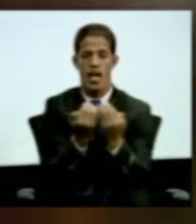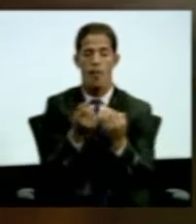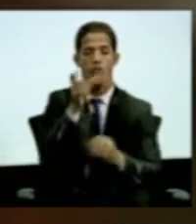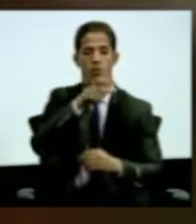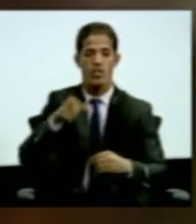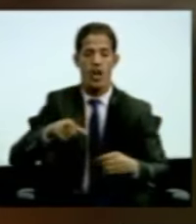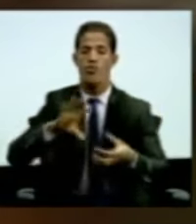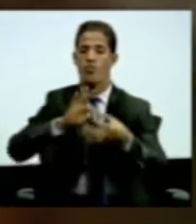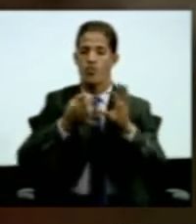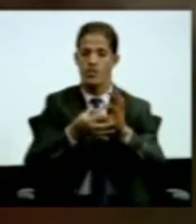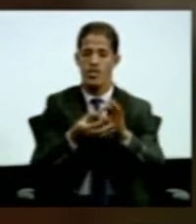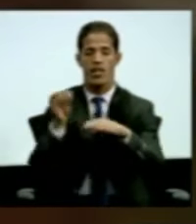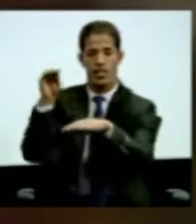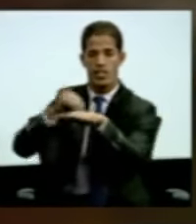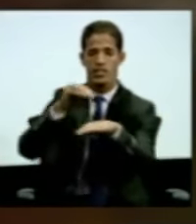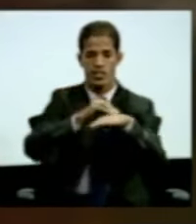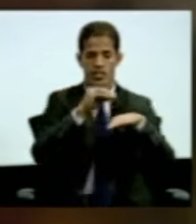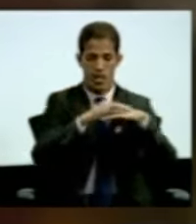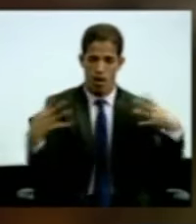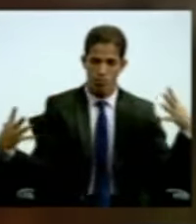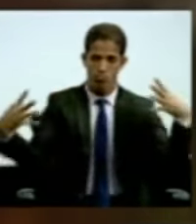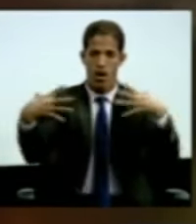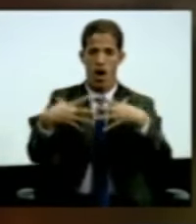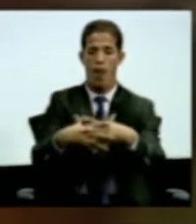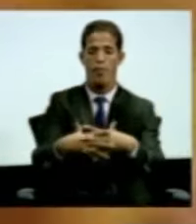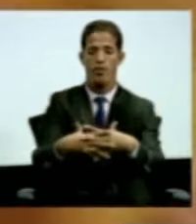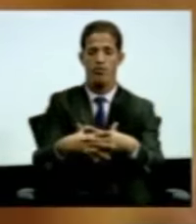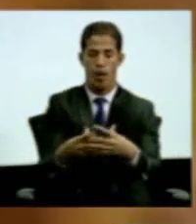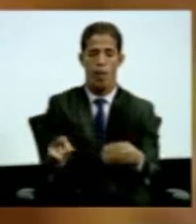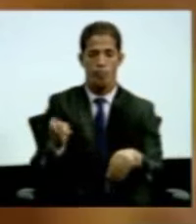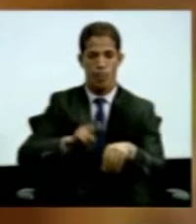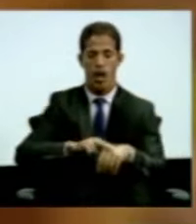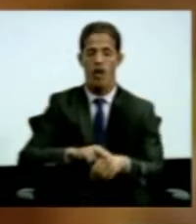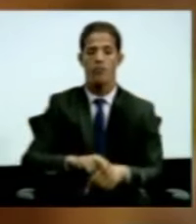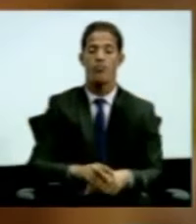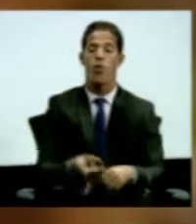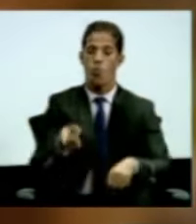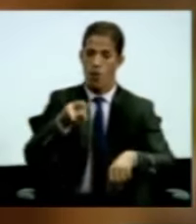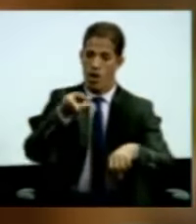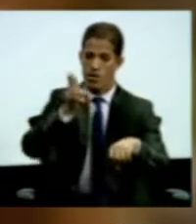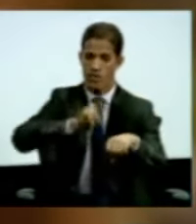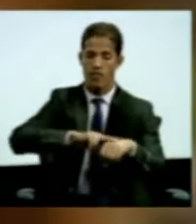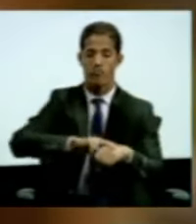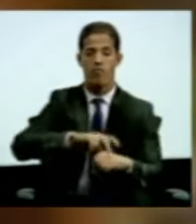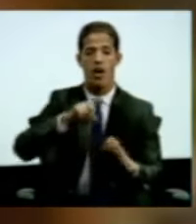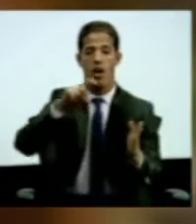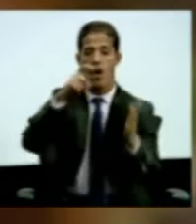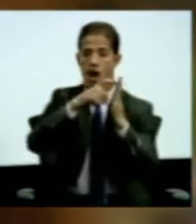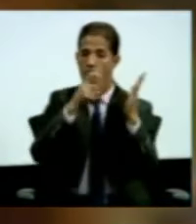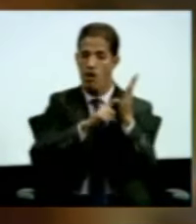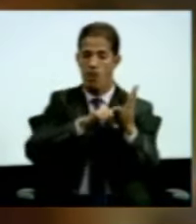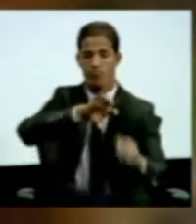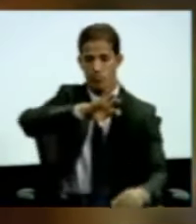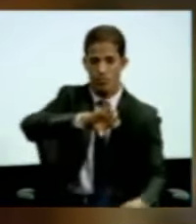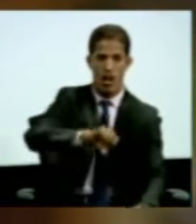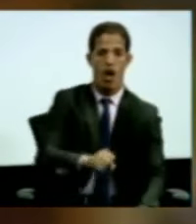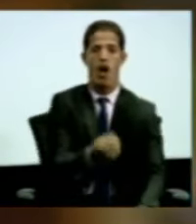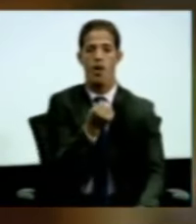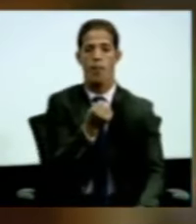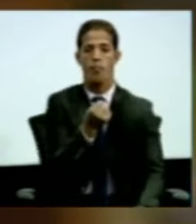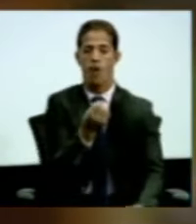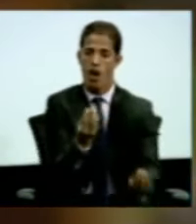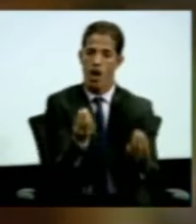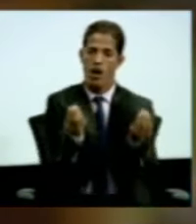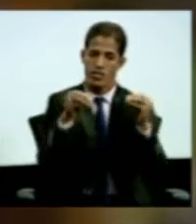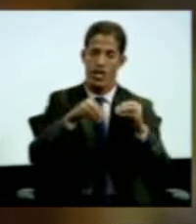عمليات التوعيه والتحسيس بشكل فعلي الصرامه في تطبيق حضر كل انواع التجمع تقويه التنسيق بين